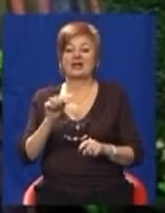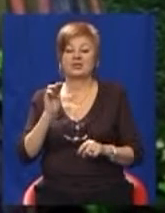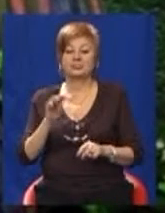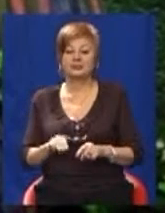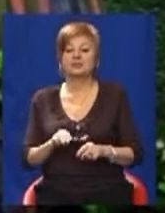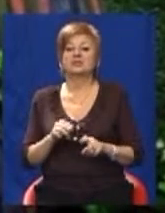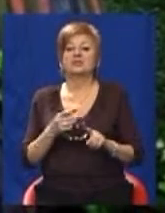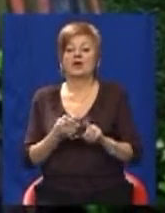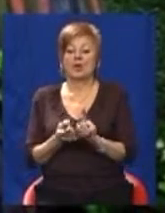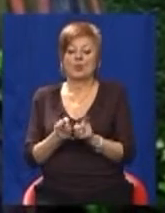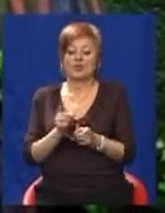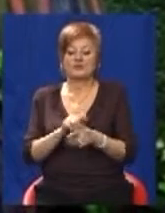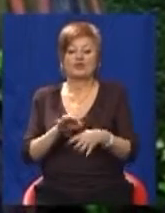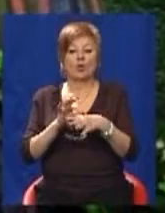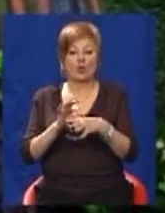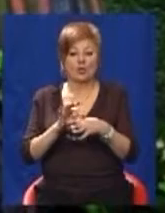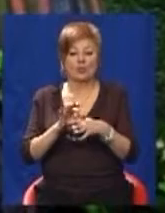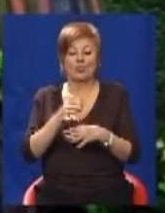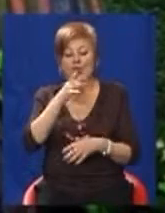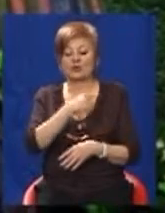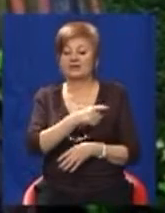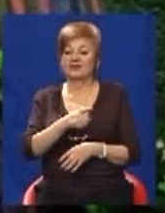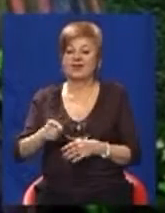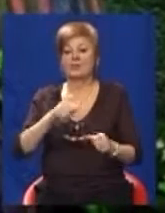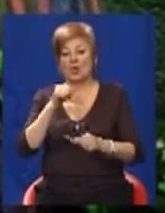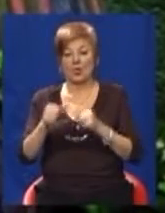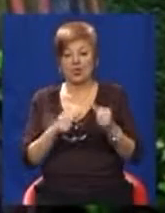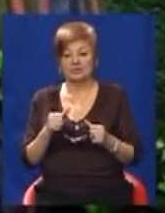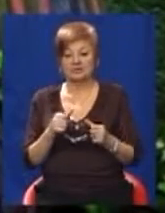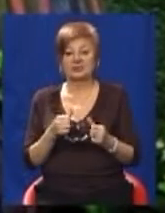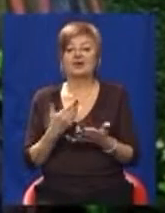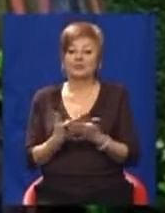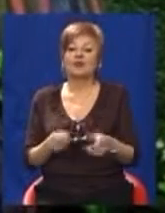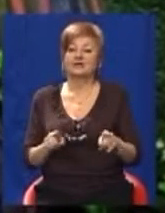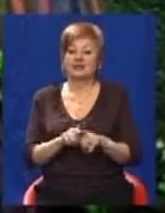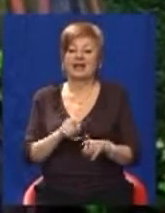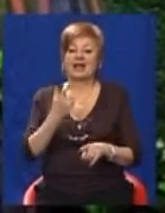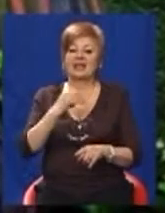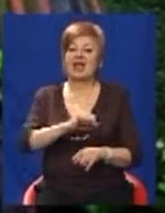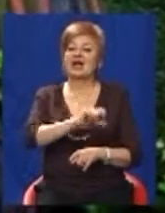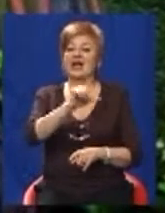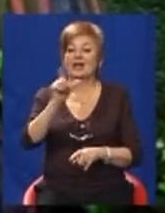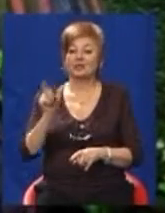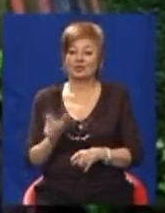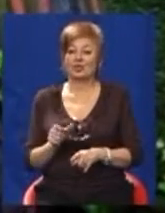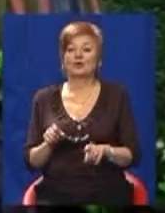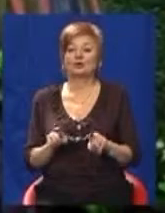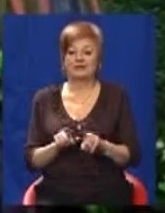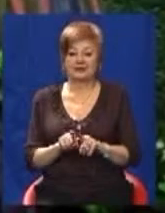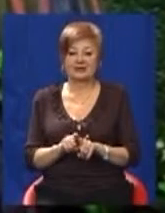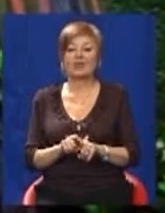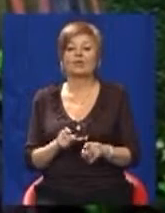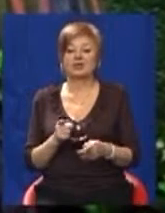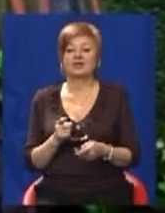змінювати колір кори, залежно від пори року та віку дерева. От така веселка. Та якби евкаліпти і не